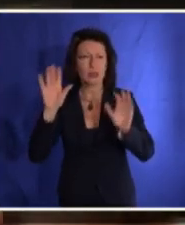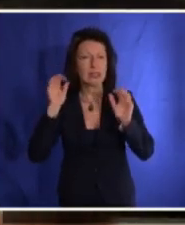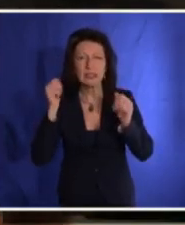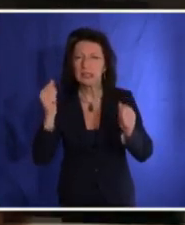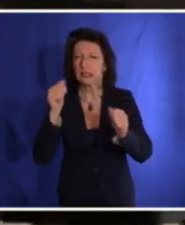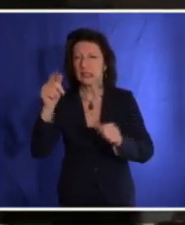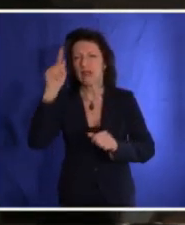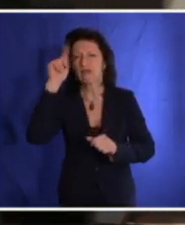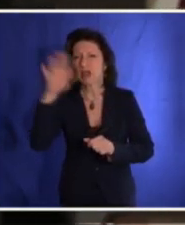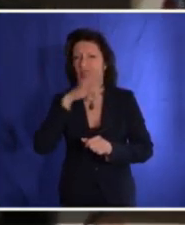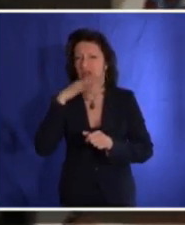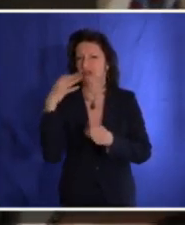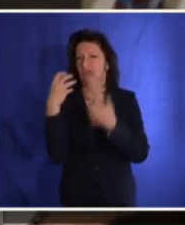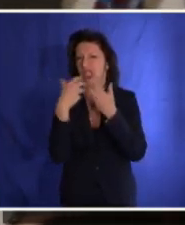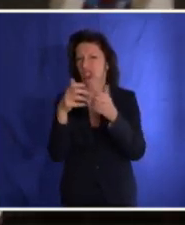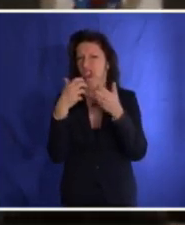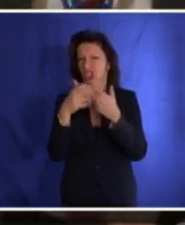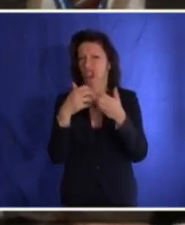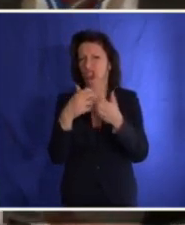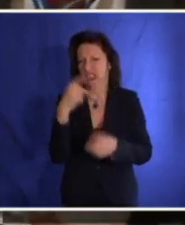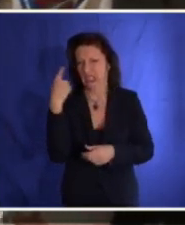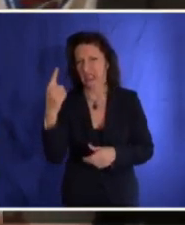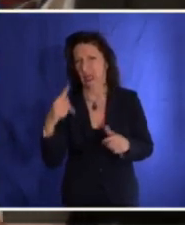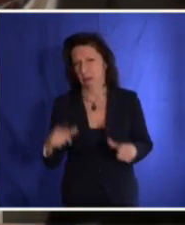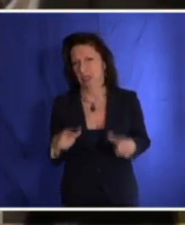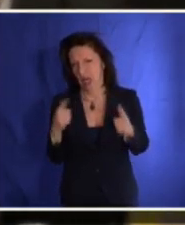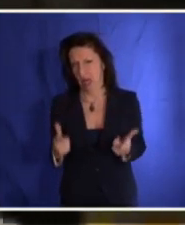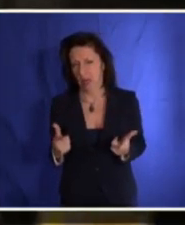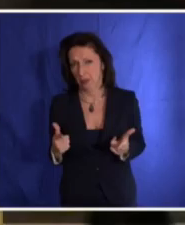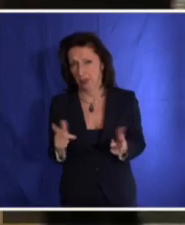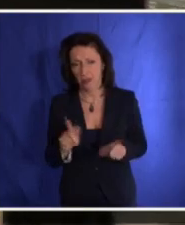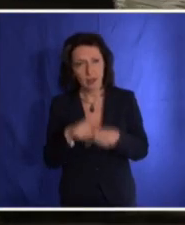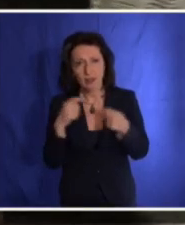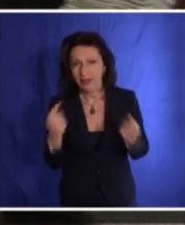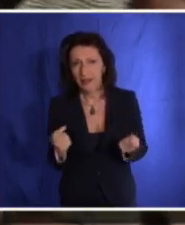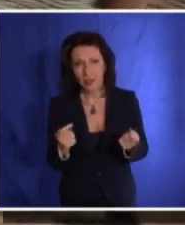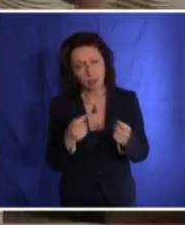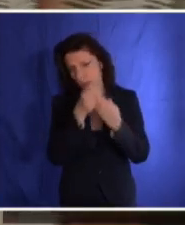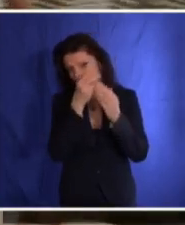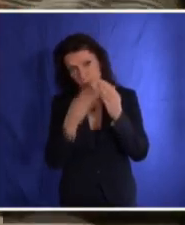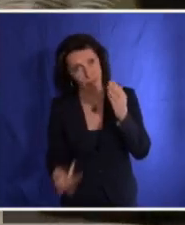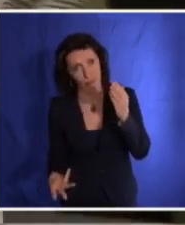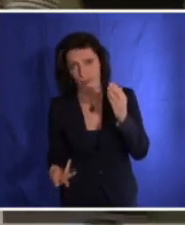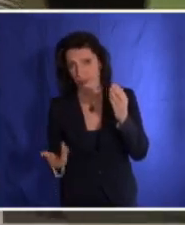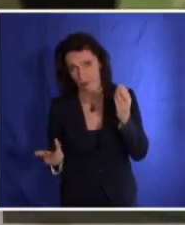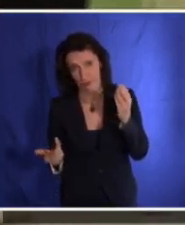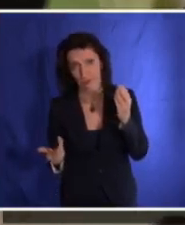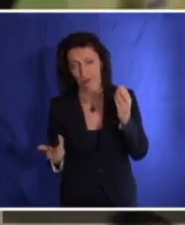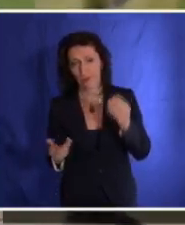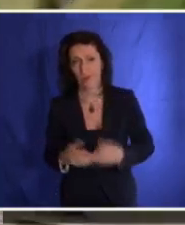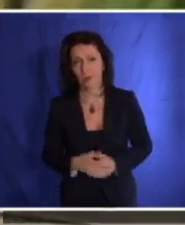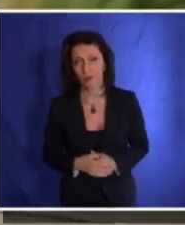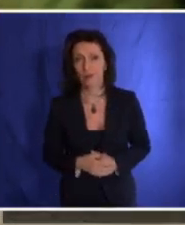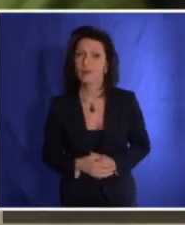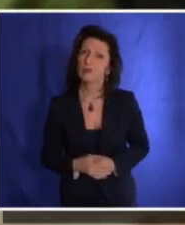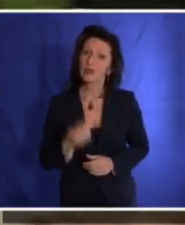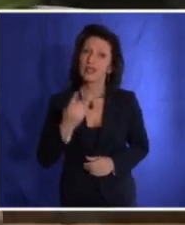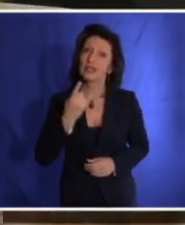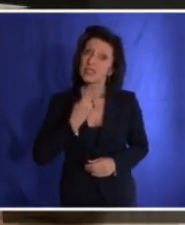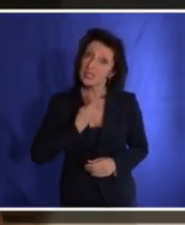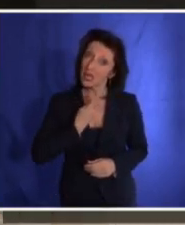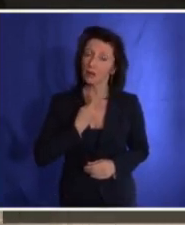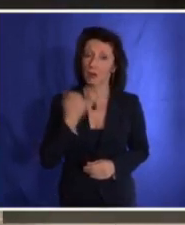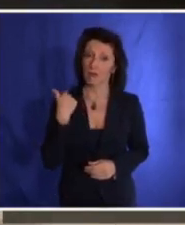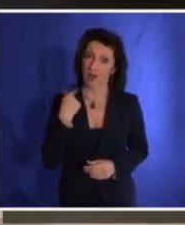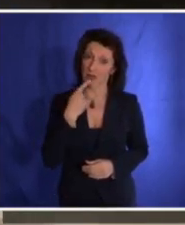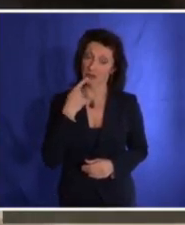Geschichten aus dem Alltag berichten. Da gibt es genug an der Zahl. Ich habe gesagt,